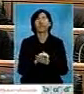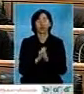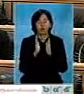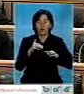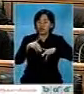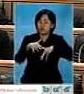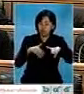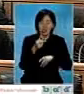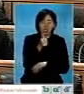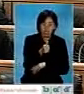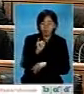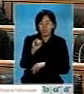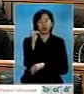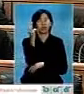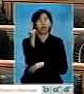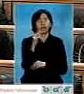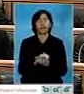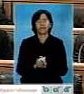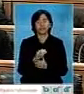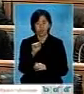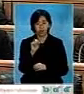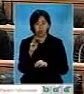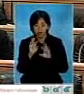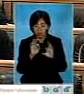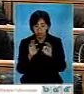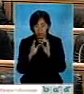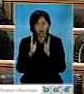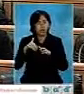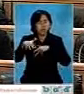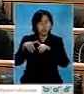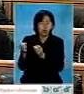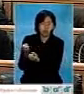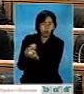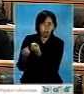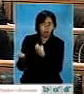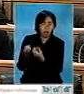นแต่สว.สรรหาผมได้ยินจากพี่น้องประชาชนบอกว่า